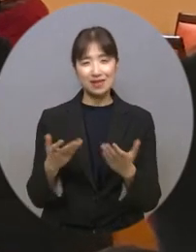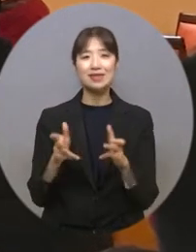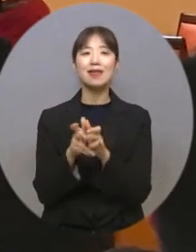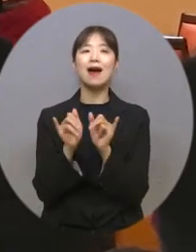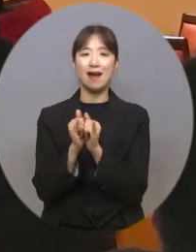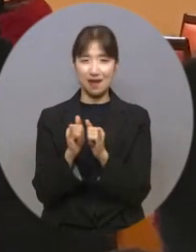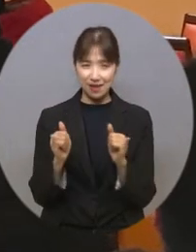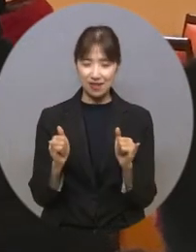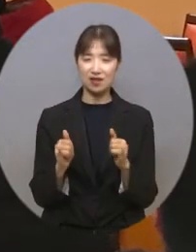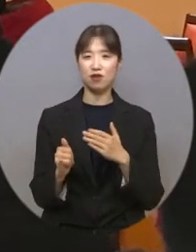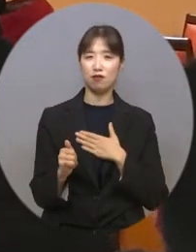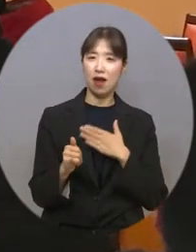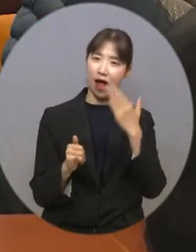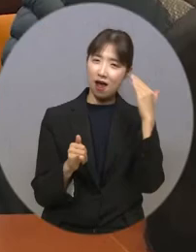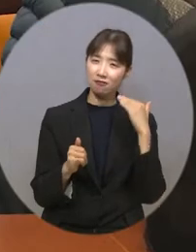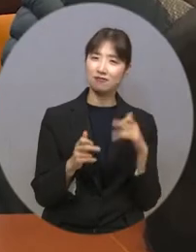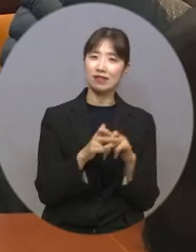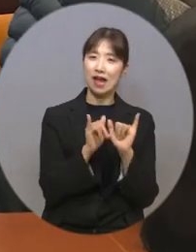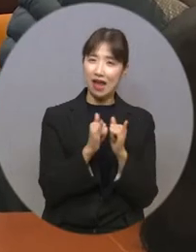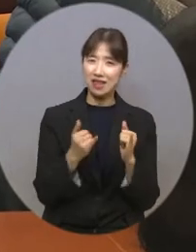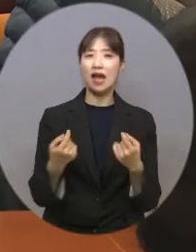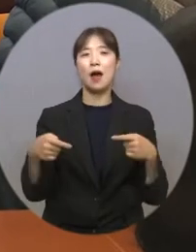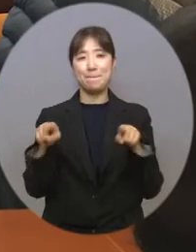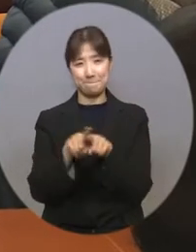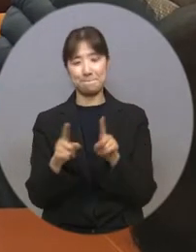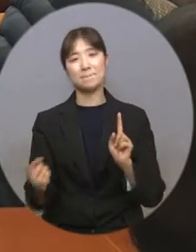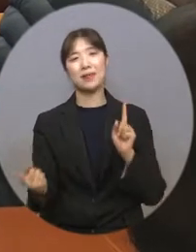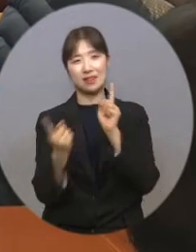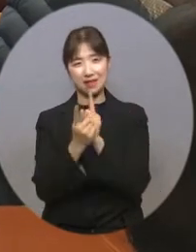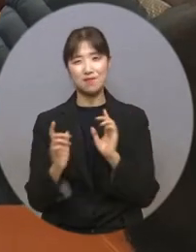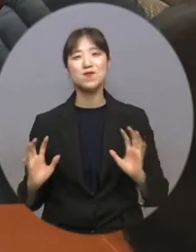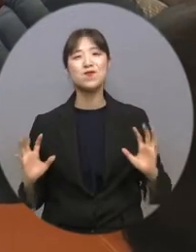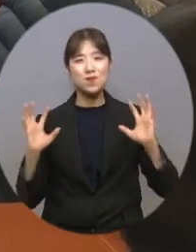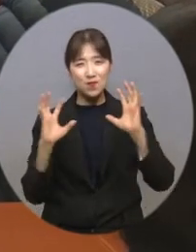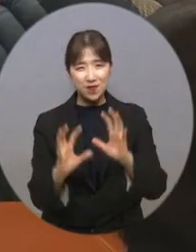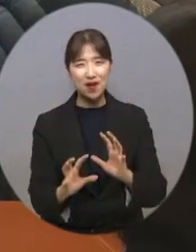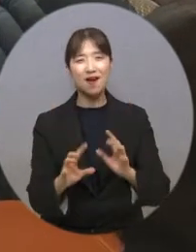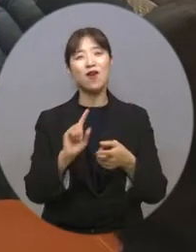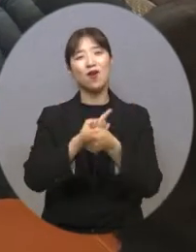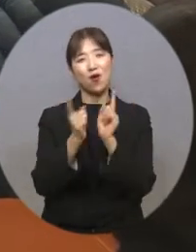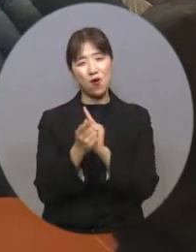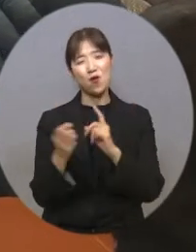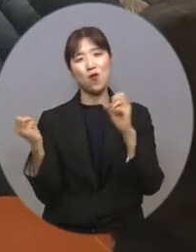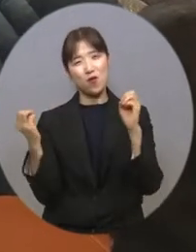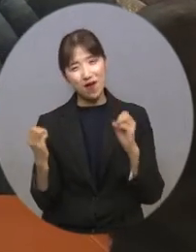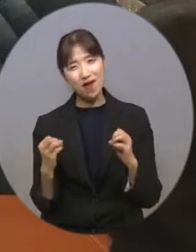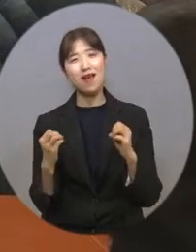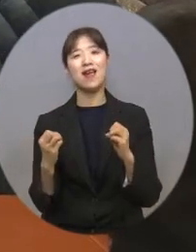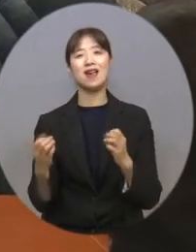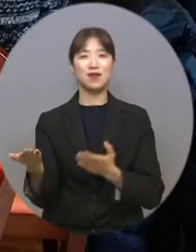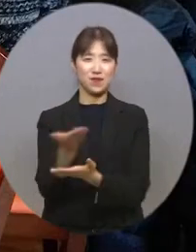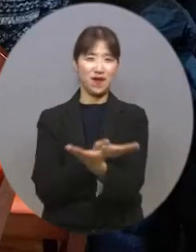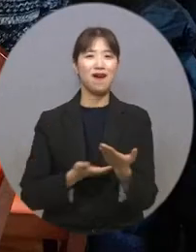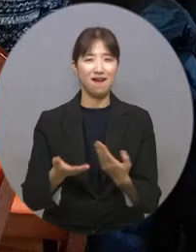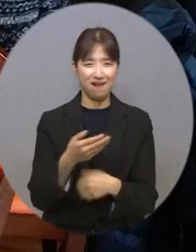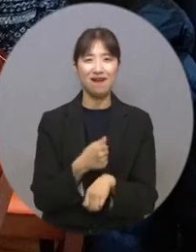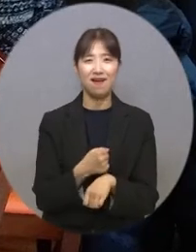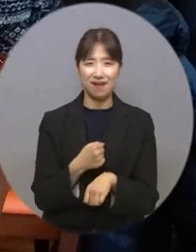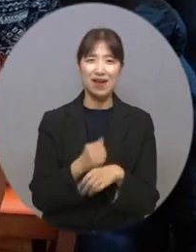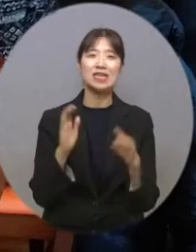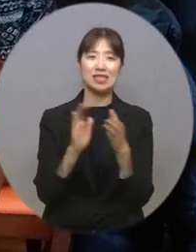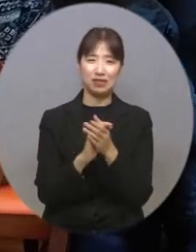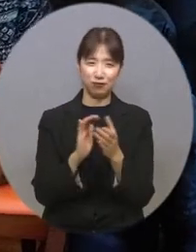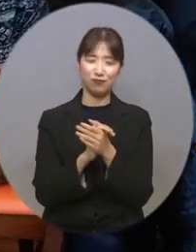일하는 장애인들과 우리 장애인들이 함께 또 한 곳에 모여서 서로 얘기할 수 있는 부분들도 나누고요. 같은 네. 또